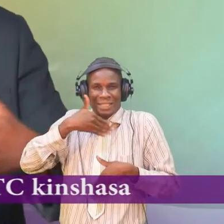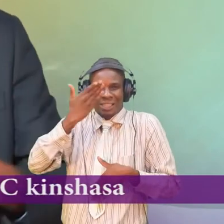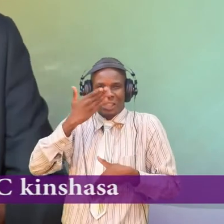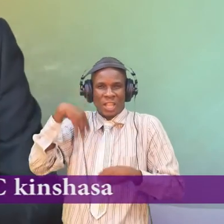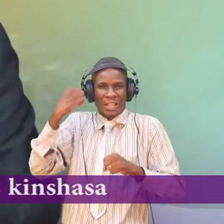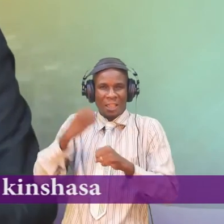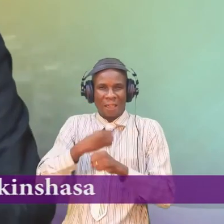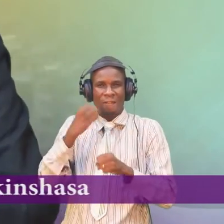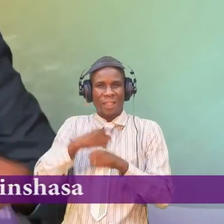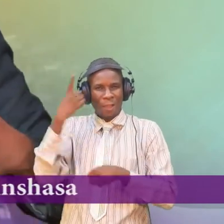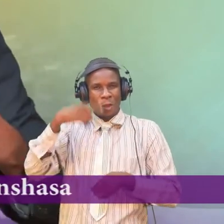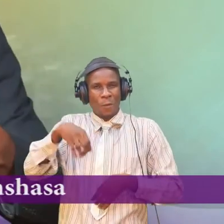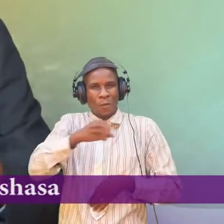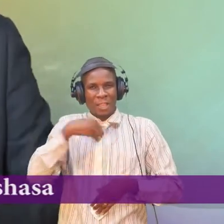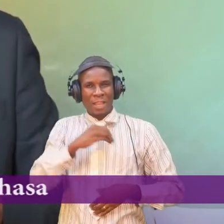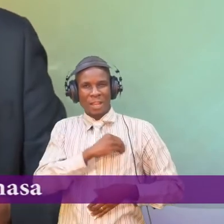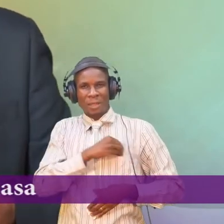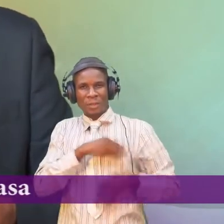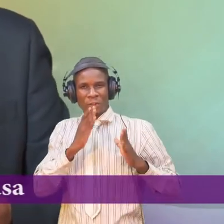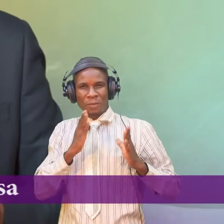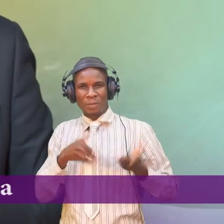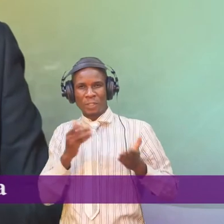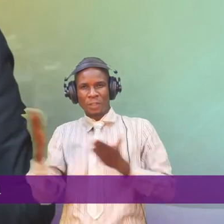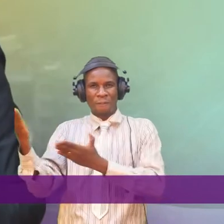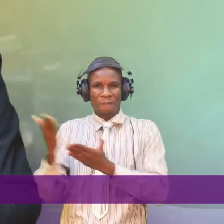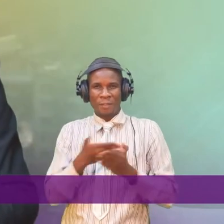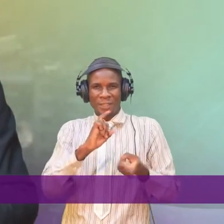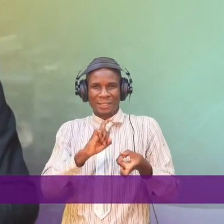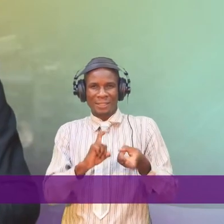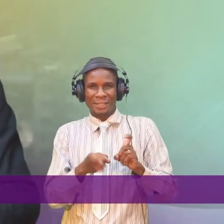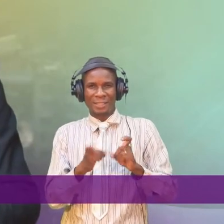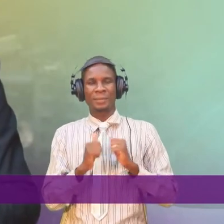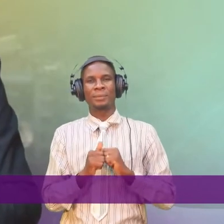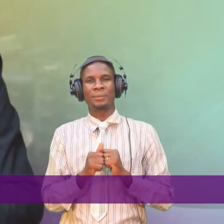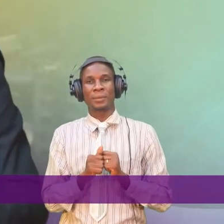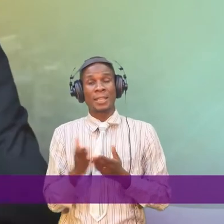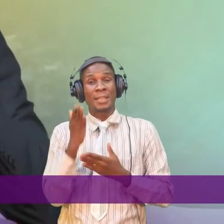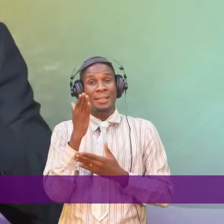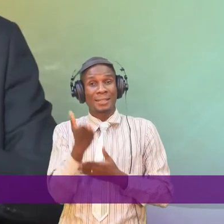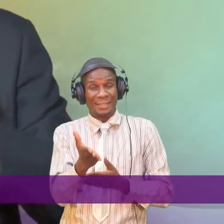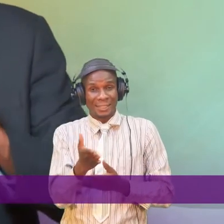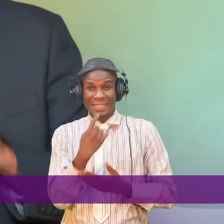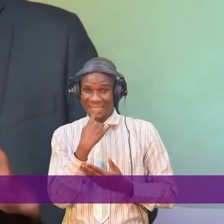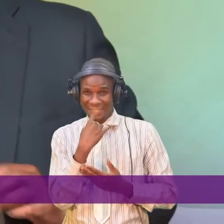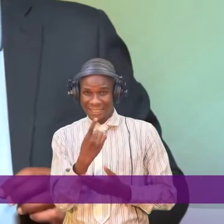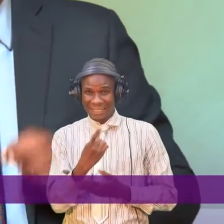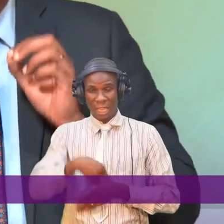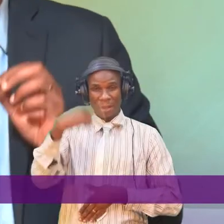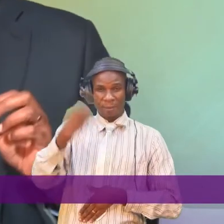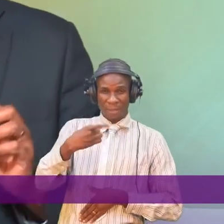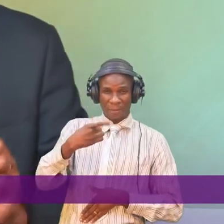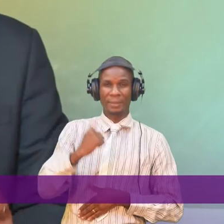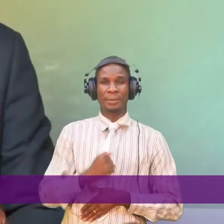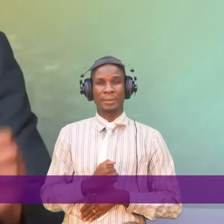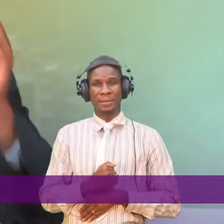Baba na mwana wake Yesu Kristo na Roho Mtakatifu wanavyofanya kazi pamoja kwa wokovu ya watu.